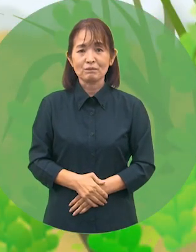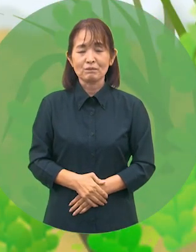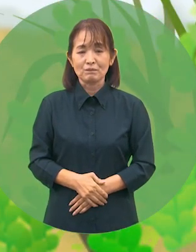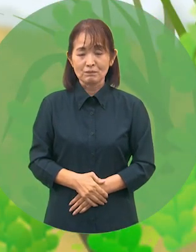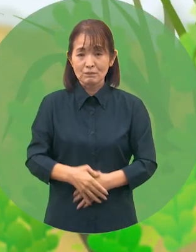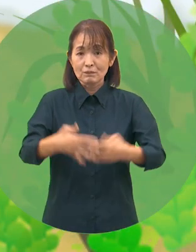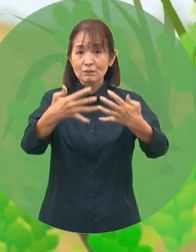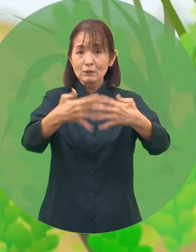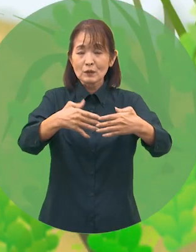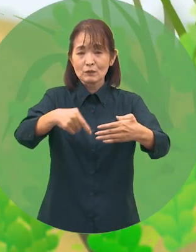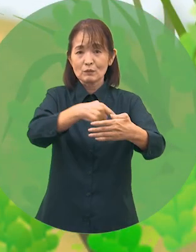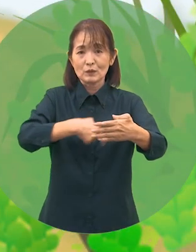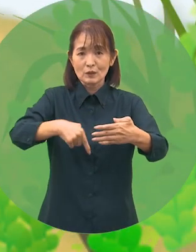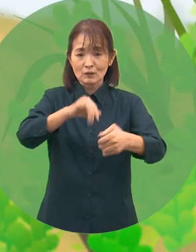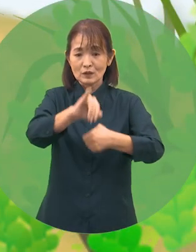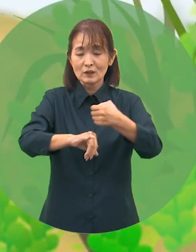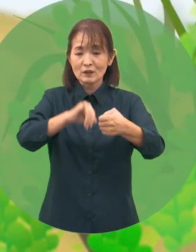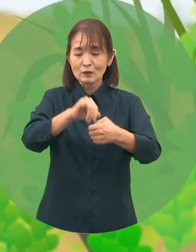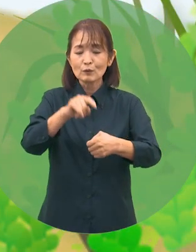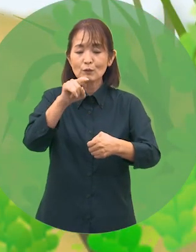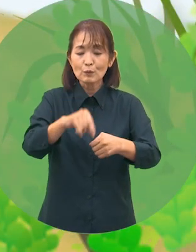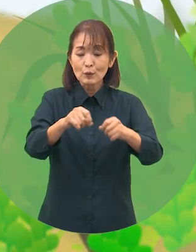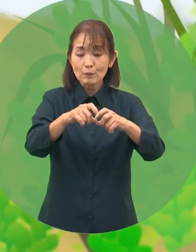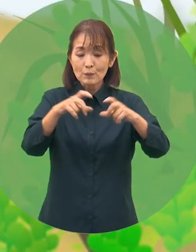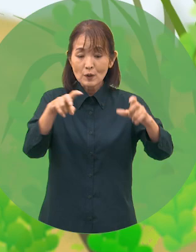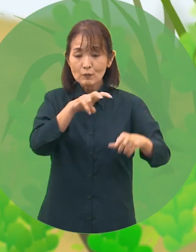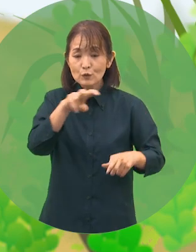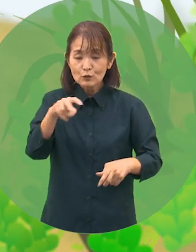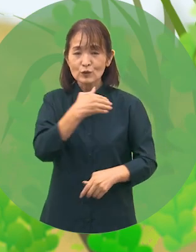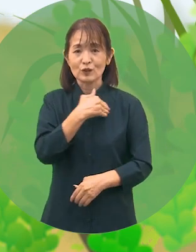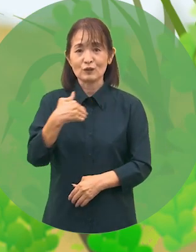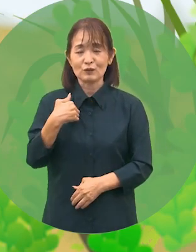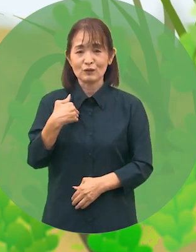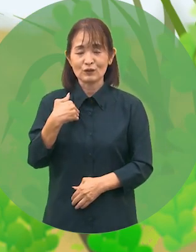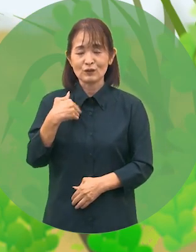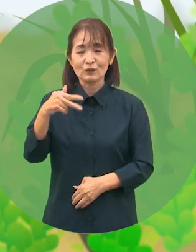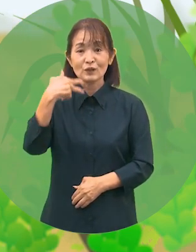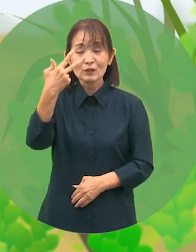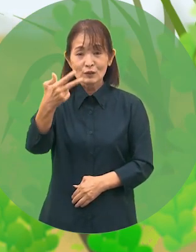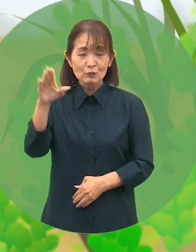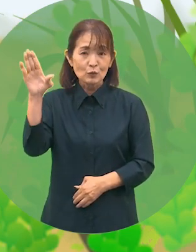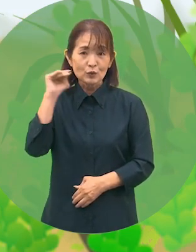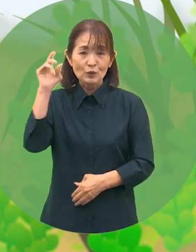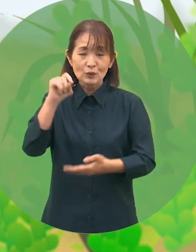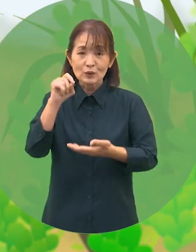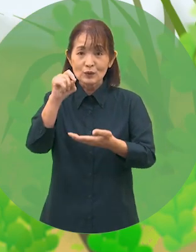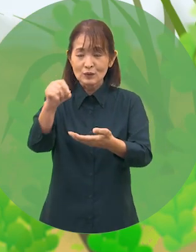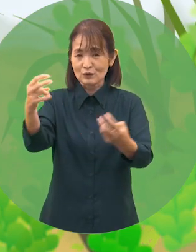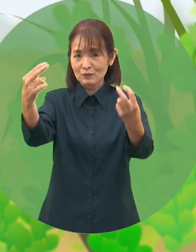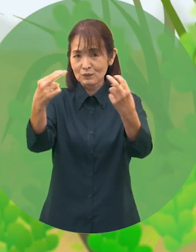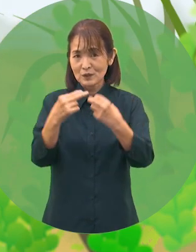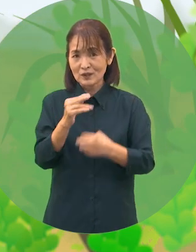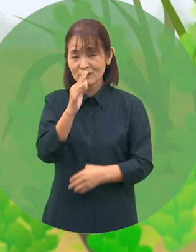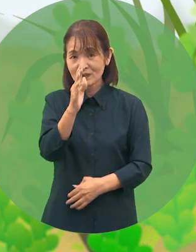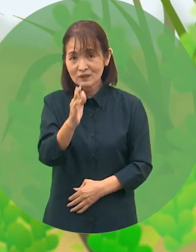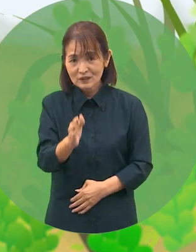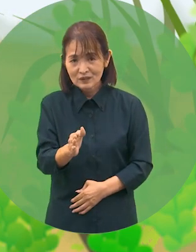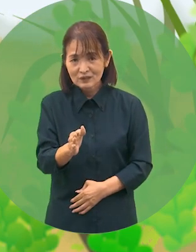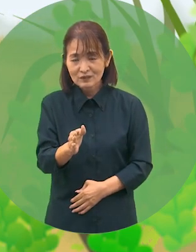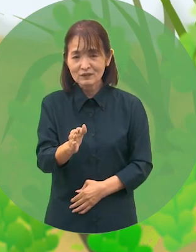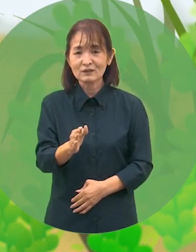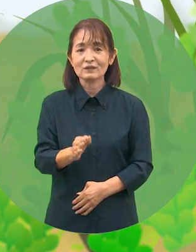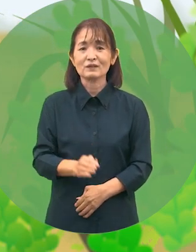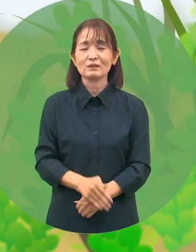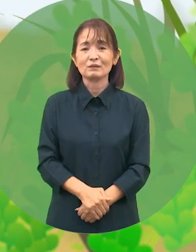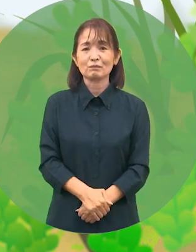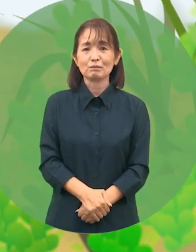この番組はインターネットでもご覧いただけます。 次回も暮らしに役立つ情報をお届けするわよ。お見逃しなく。